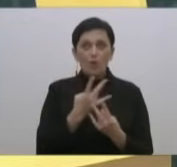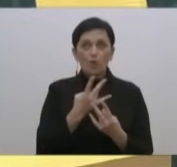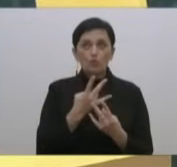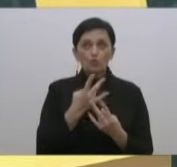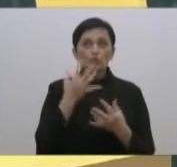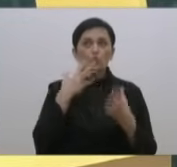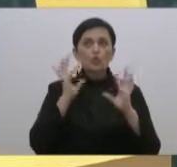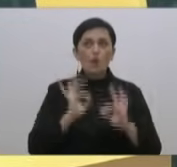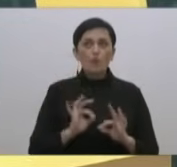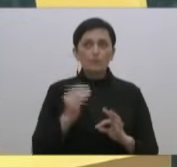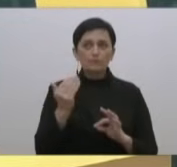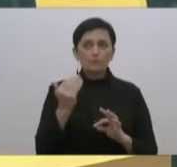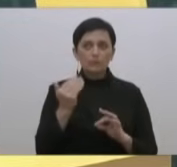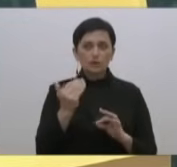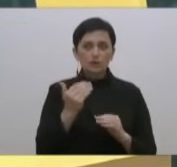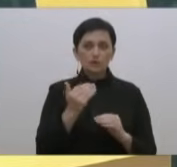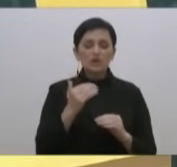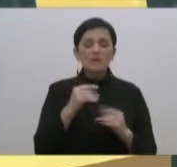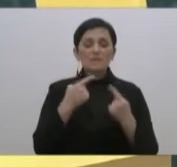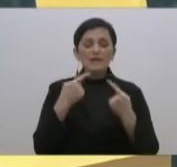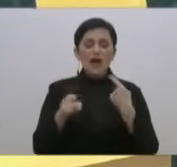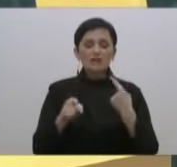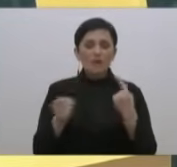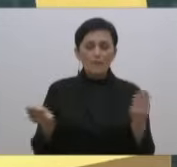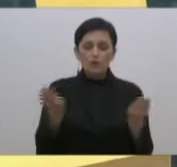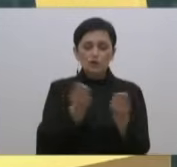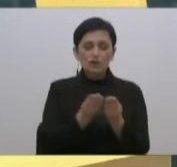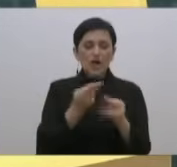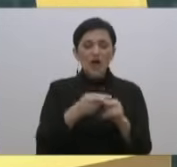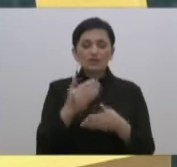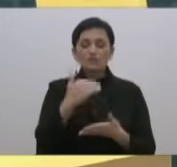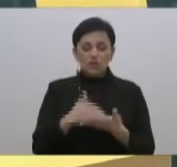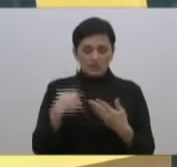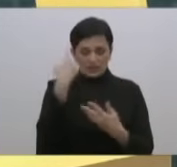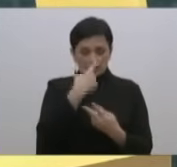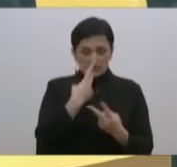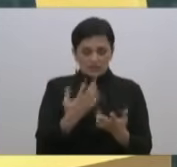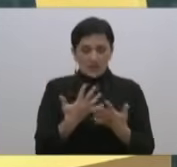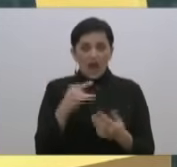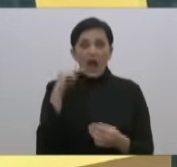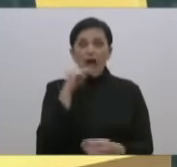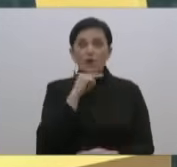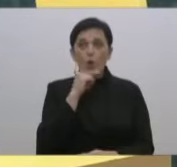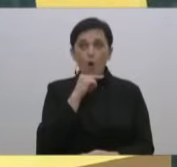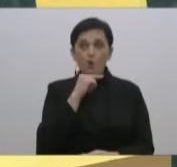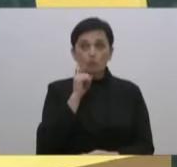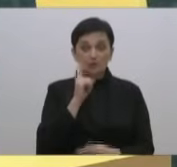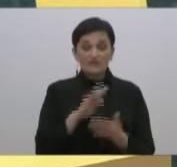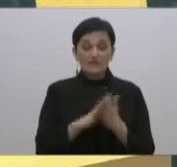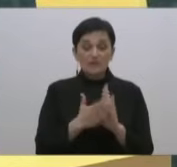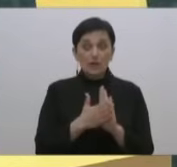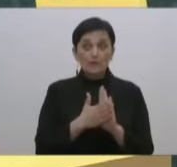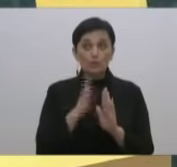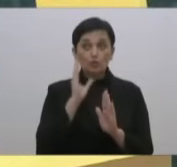ამ კომპეტენციის წყალობით განსხვავებულ შედეგს დებს და ეს შედეგი არის სახეზე. ეკონომიკა თან იმ